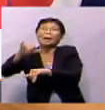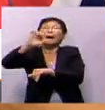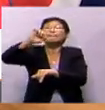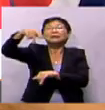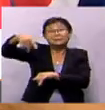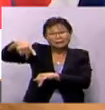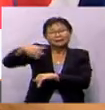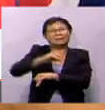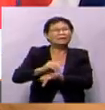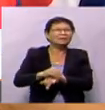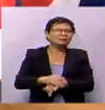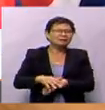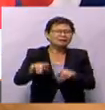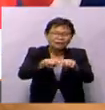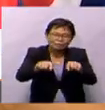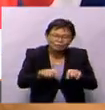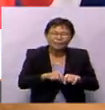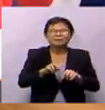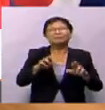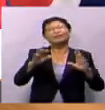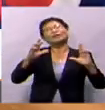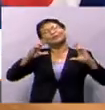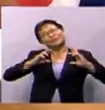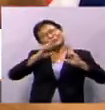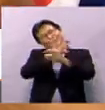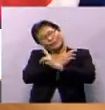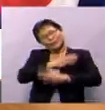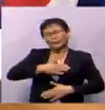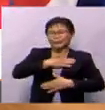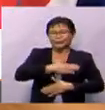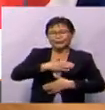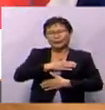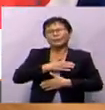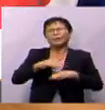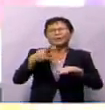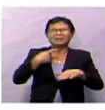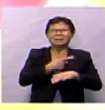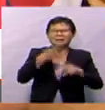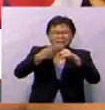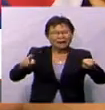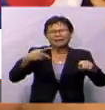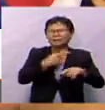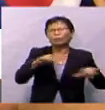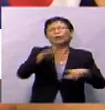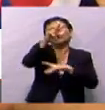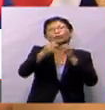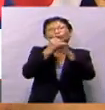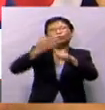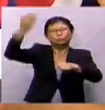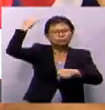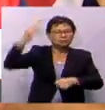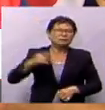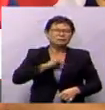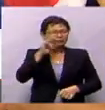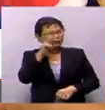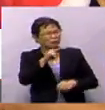memberi ruang-ruang riada dan berbeza daripada apa yang telah kita lakukan berpuluh-puluh tahun yang lepas. Satu lagi, kita juga sedang melihat